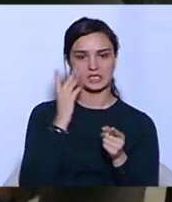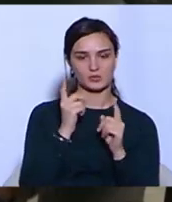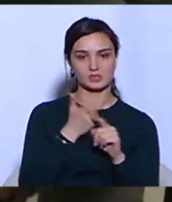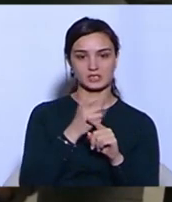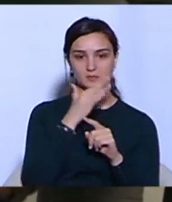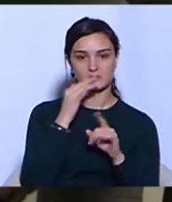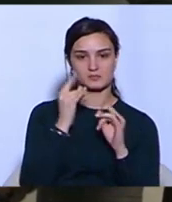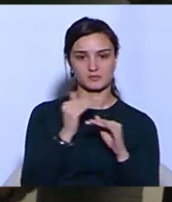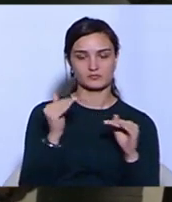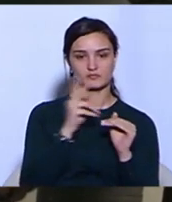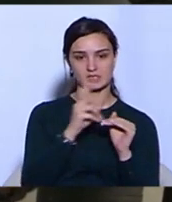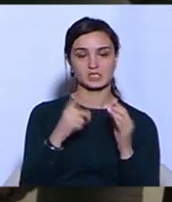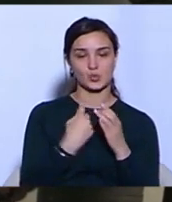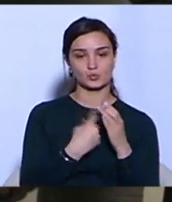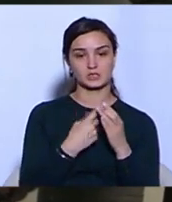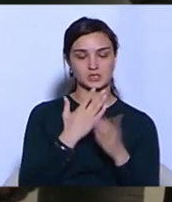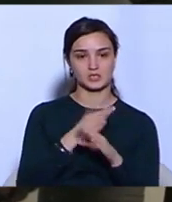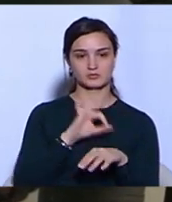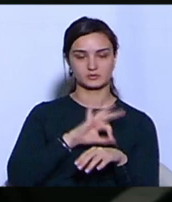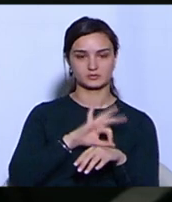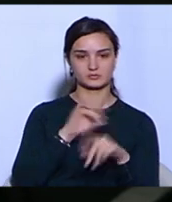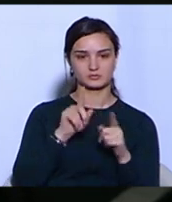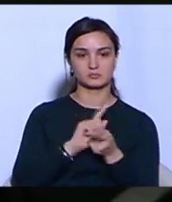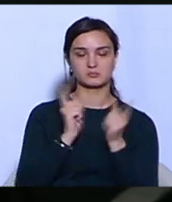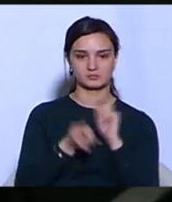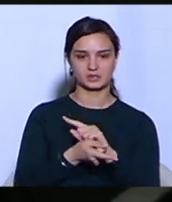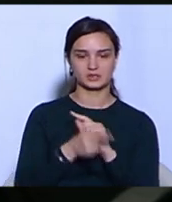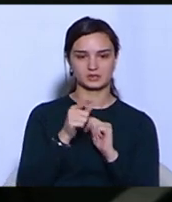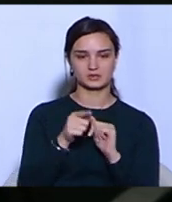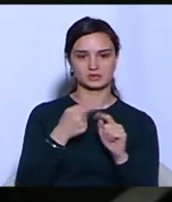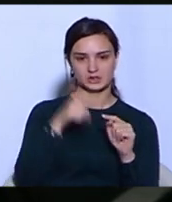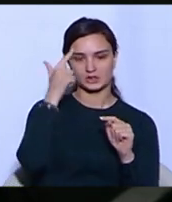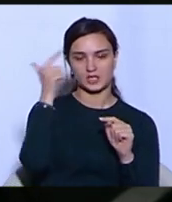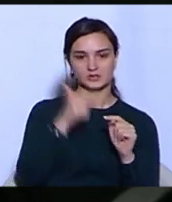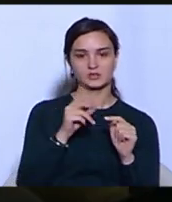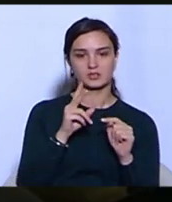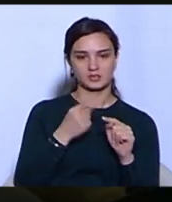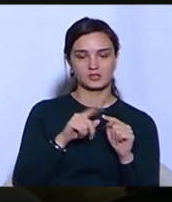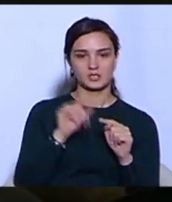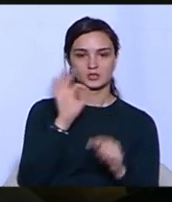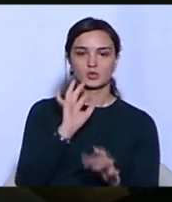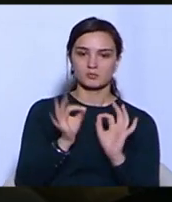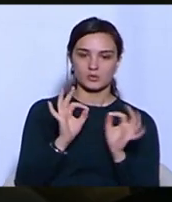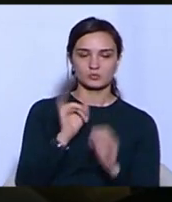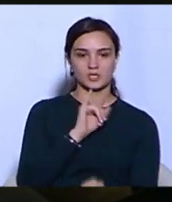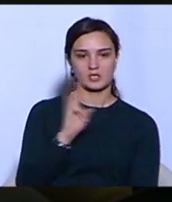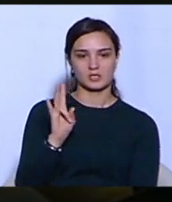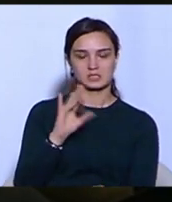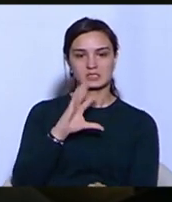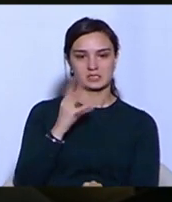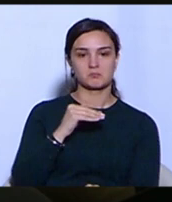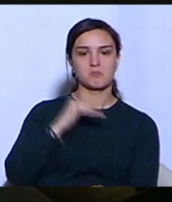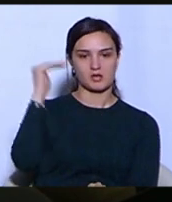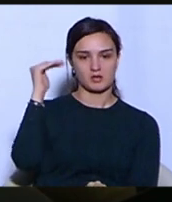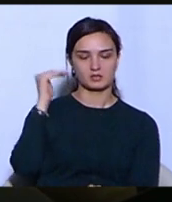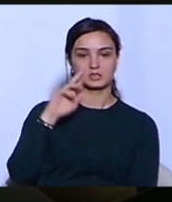ძალიან ბევრ ბავშვს, რომელსაც აუტისტური სპექტრის აშლილობა აღენიშნება, ინტელექტის კოეფიციენტი ან ნორმალური აქვს, ან